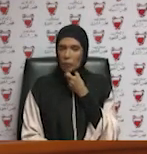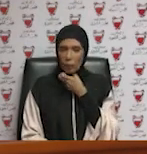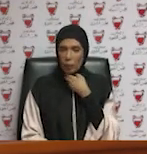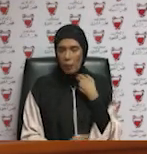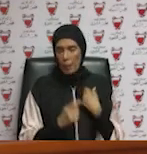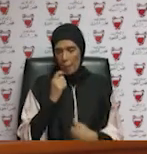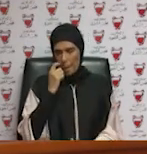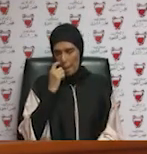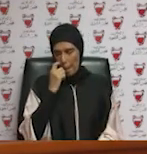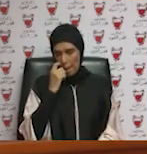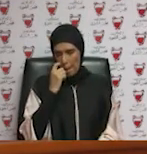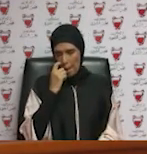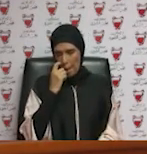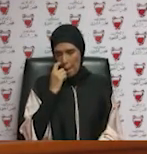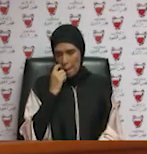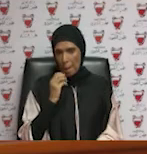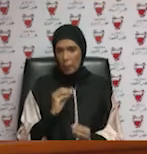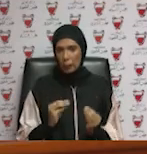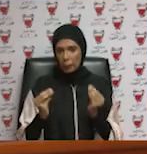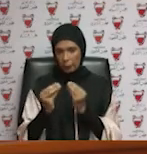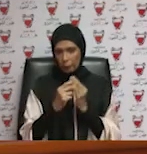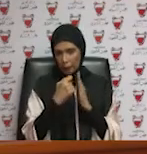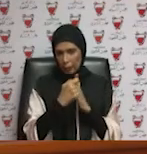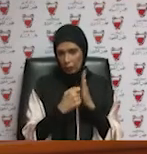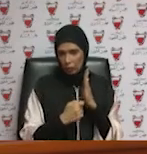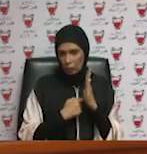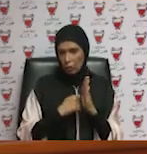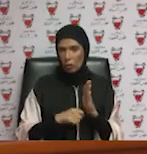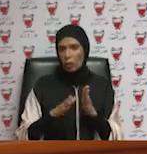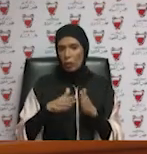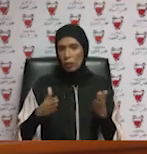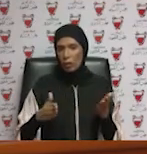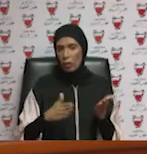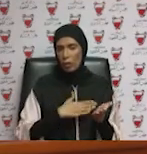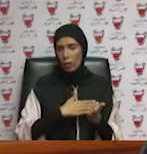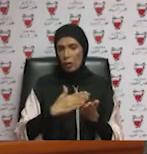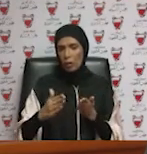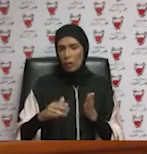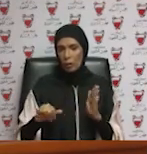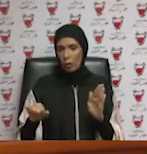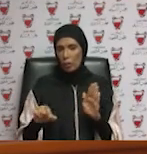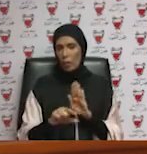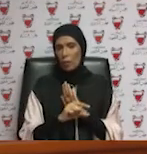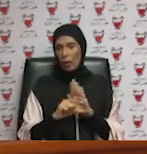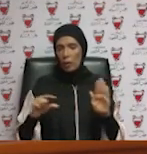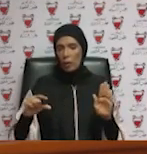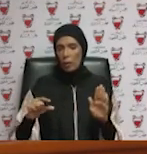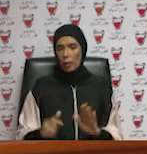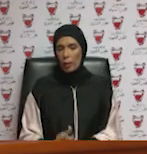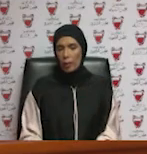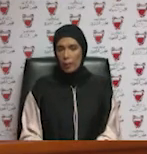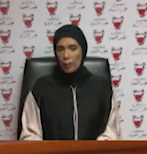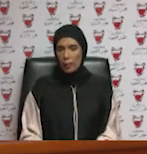معين. والتضحية هنا تأتي بالتعديل في الصياغة في الديباجة وإلغاء الفقرة. أما في هذه الحالة فأنا هم